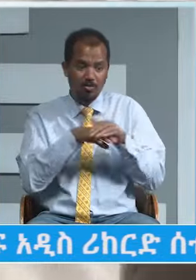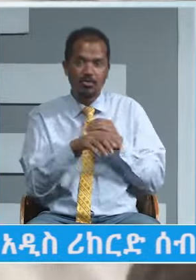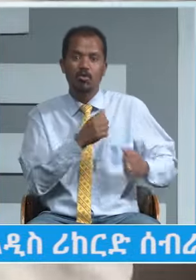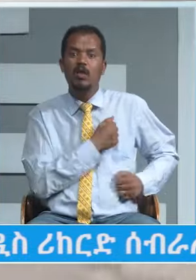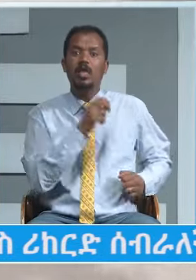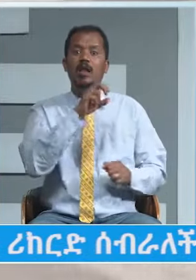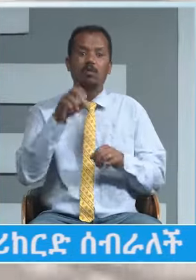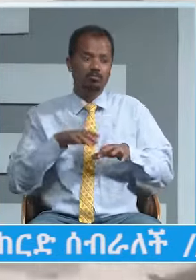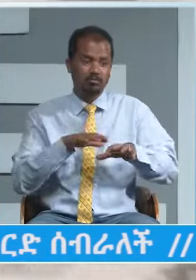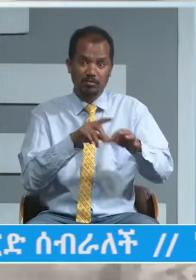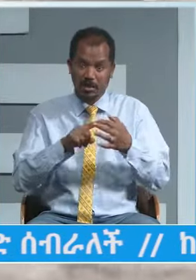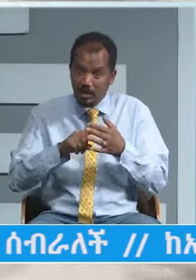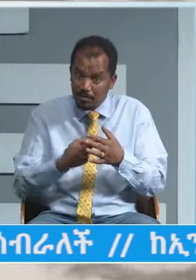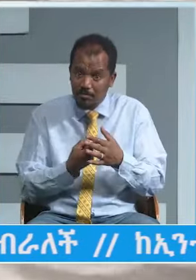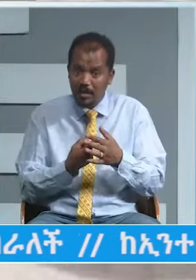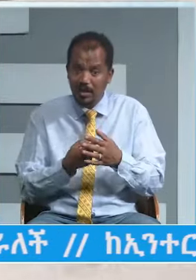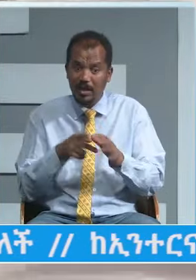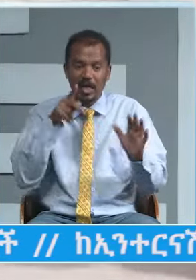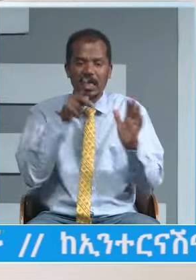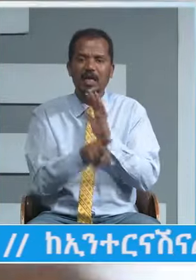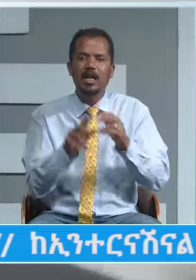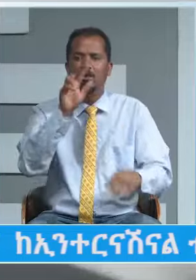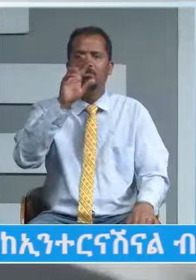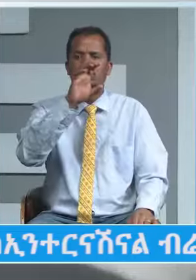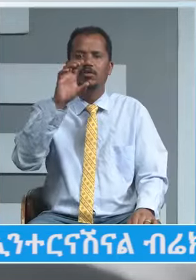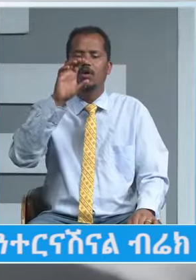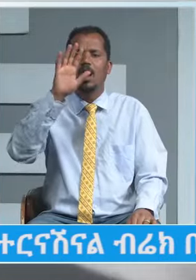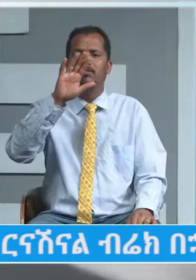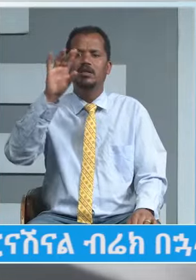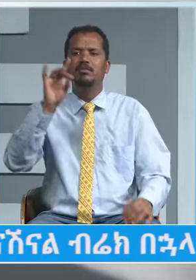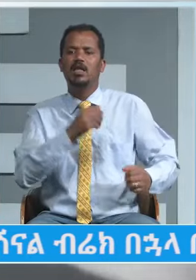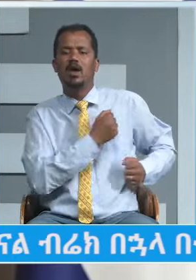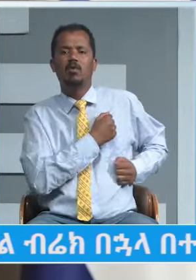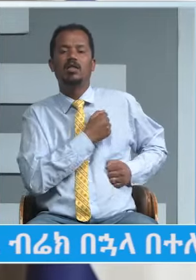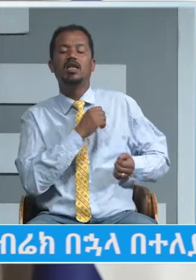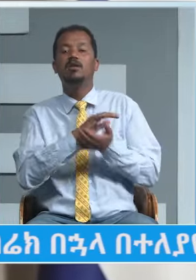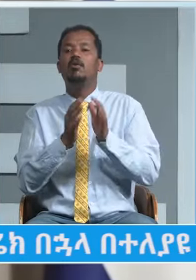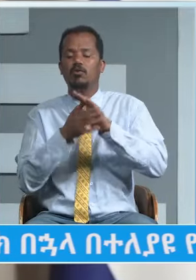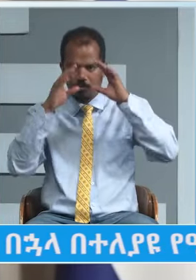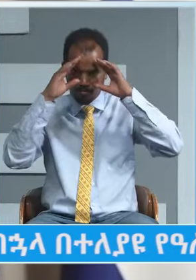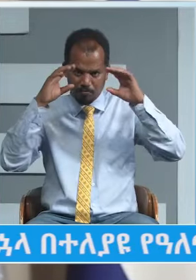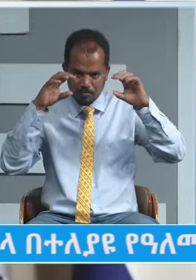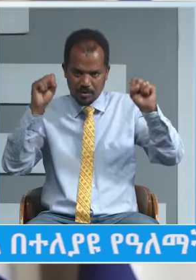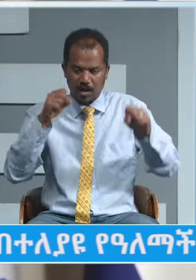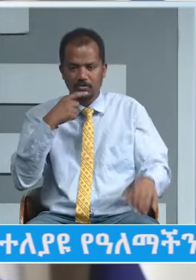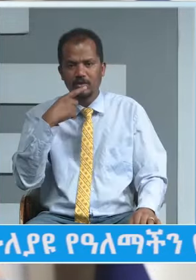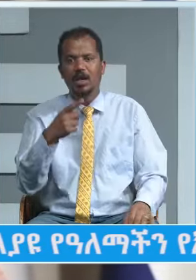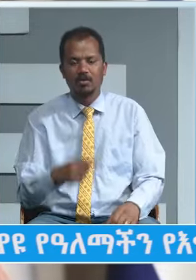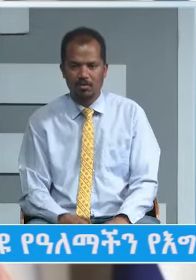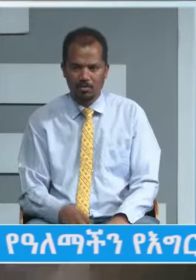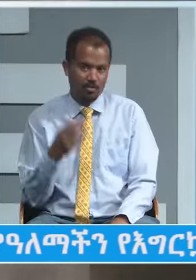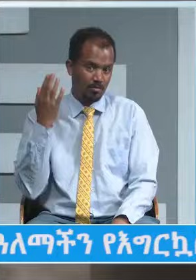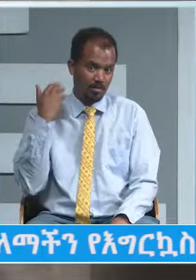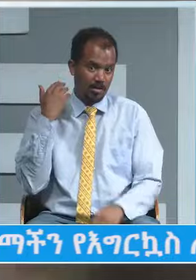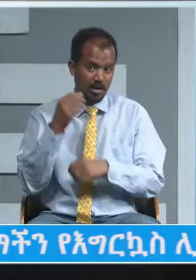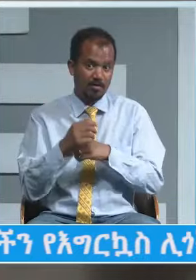ውስጥ ወታደራዊ ዘመቻ ከጀመረ ወዲህ የተገደለ 358ኛ ወታደር መሆኑንም ፕሬዚዳንቱ